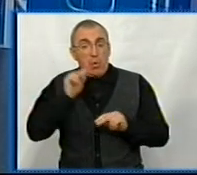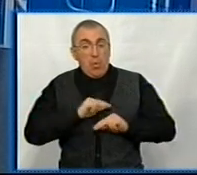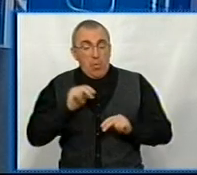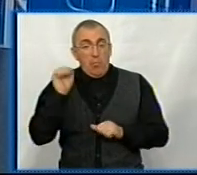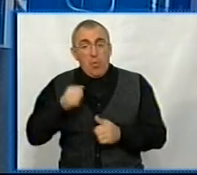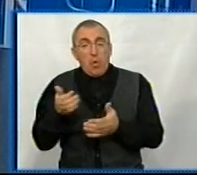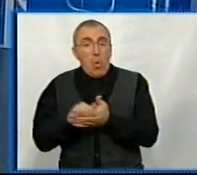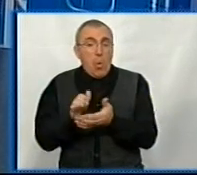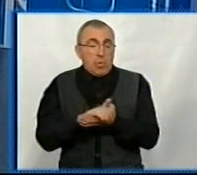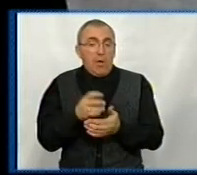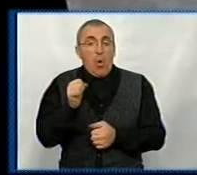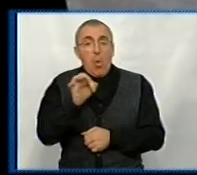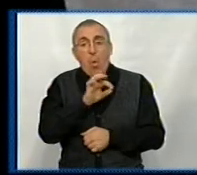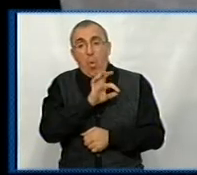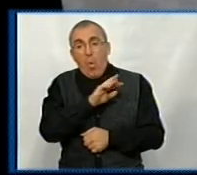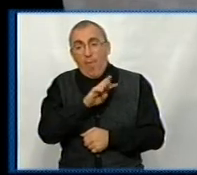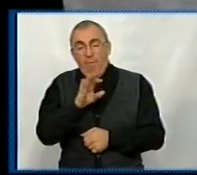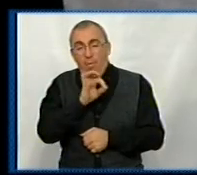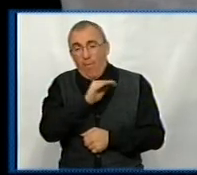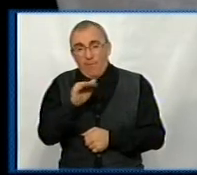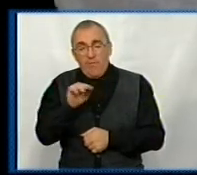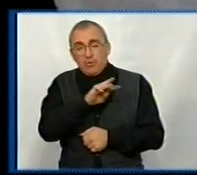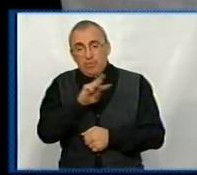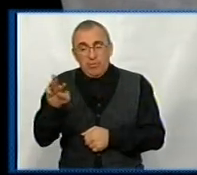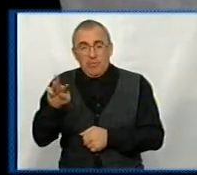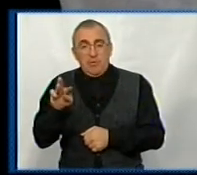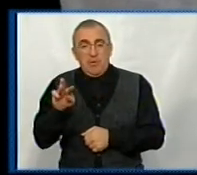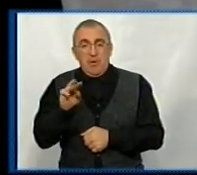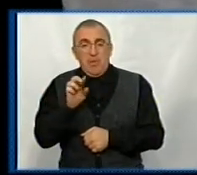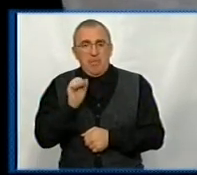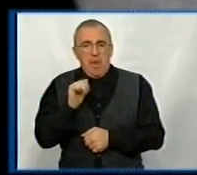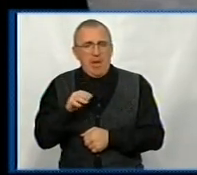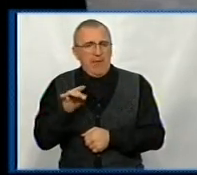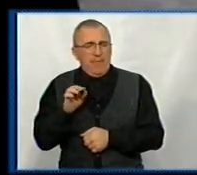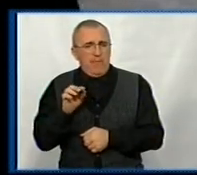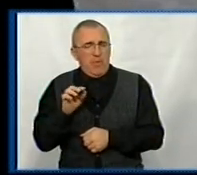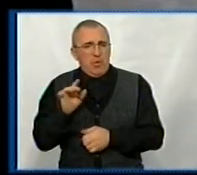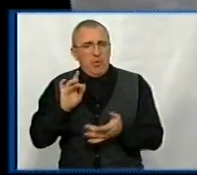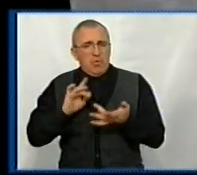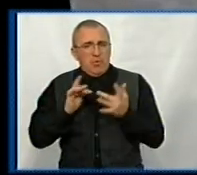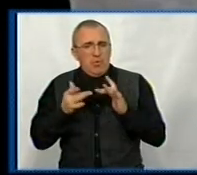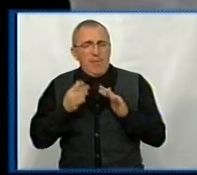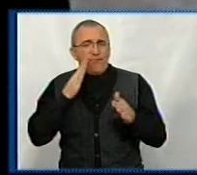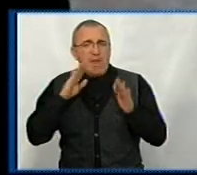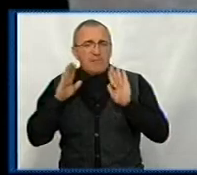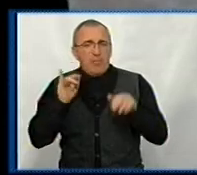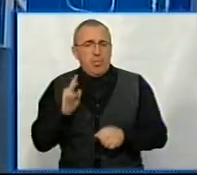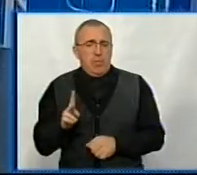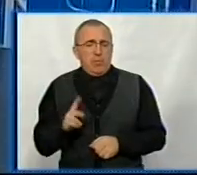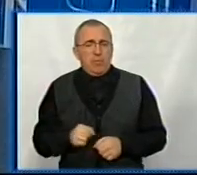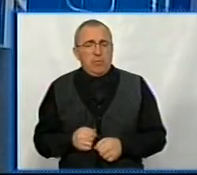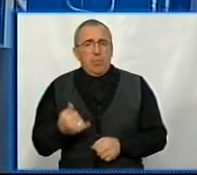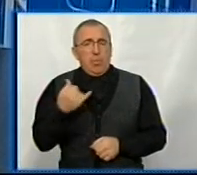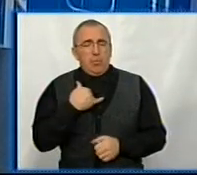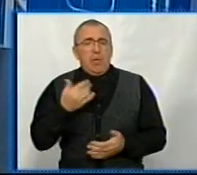можна ознайомитись на офіційній сторінці проведення баркемпу у соціальній мережі Facebook. У